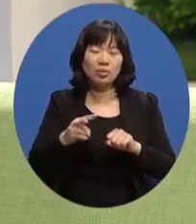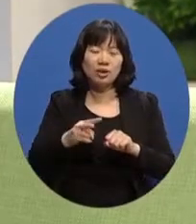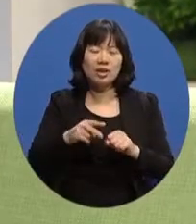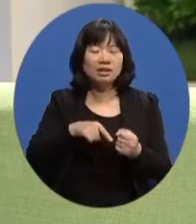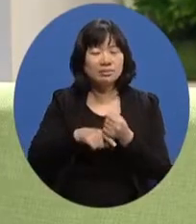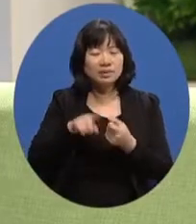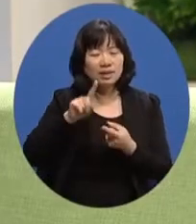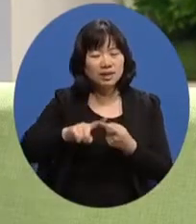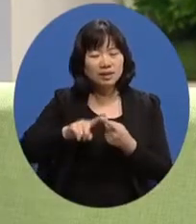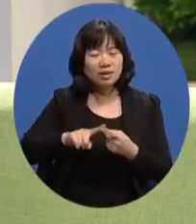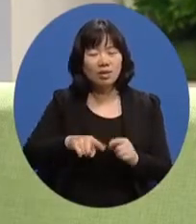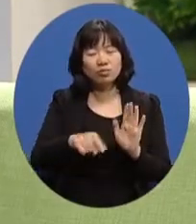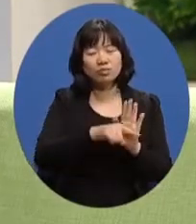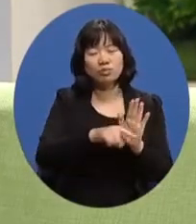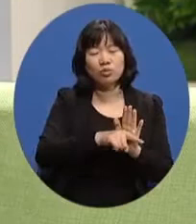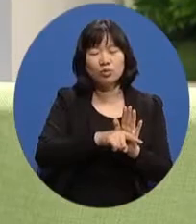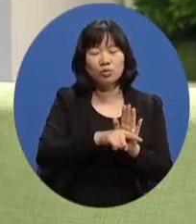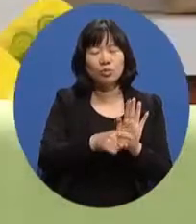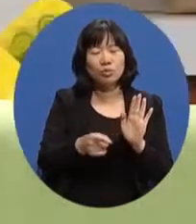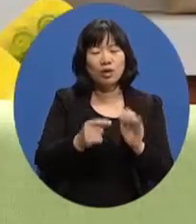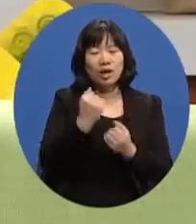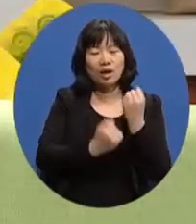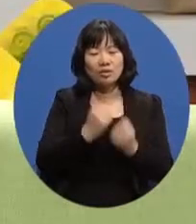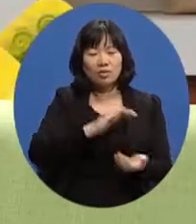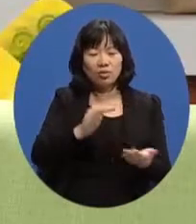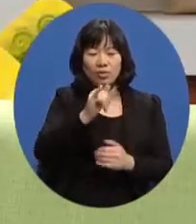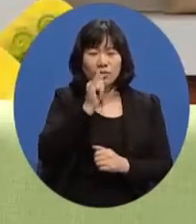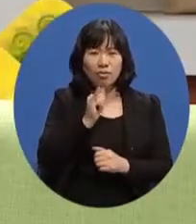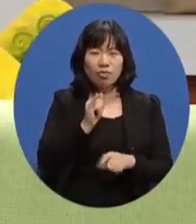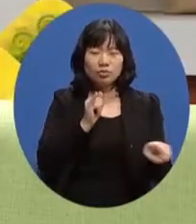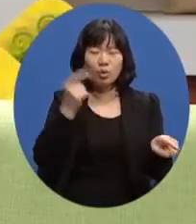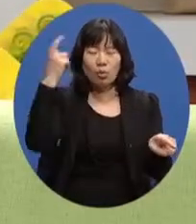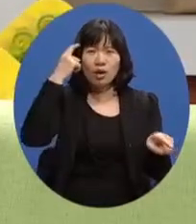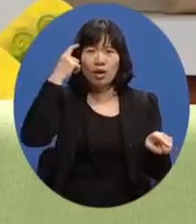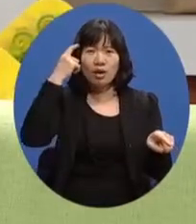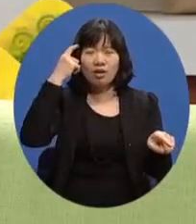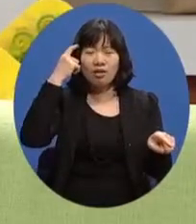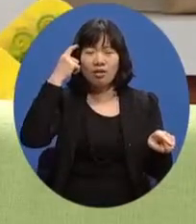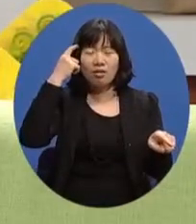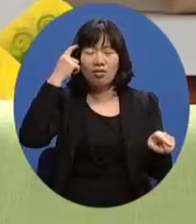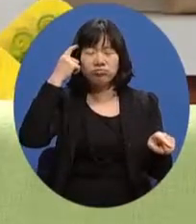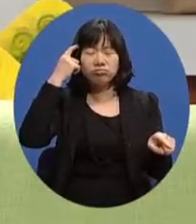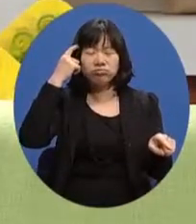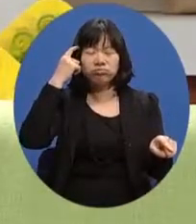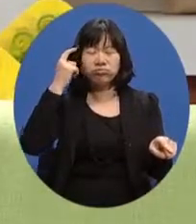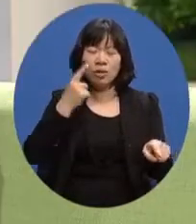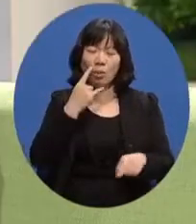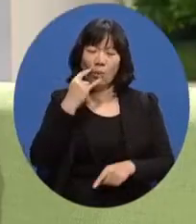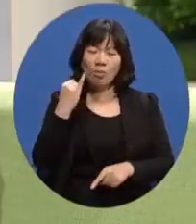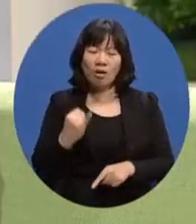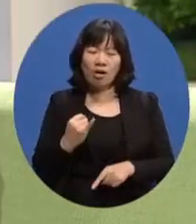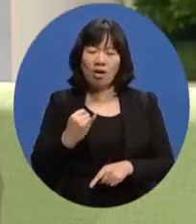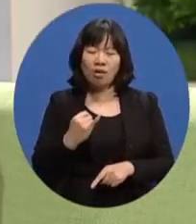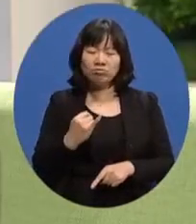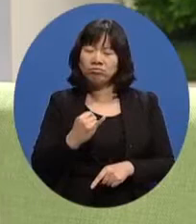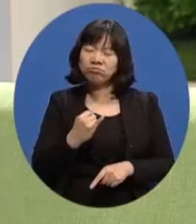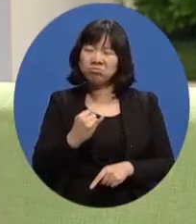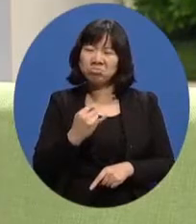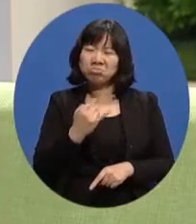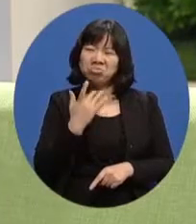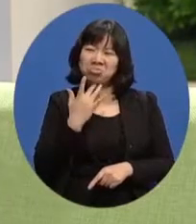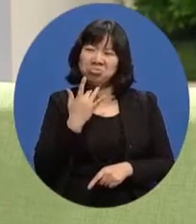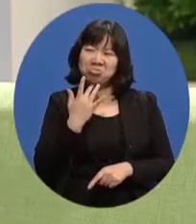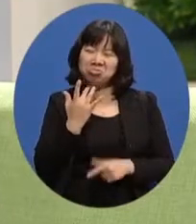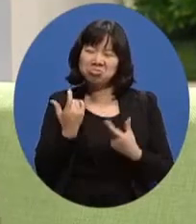의도를 상당히 부정적으로 해석하신다라는 거예요. 쟤 왜 저래 쟤? 뭐 이런 거 있잖아요. 쟤가 엄마 얘기를 우습게 하네?